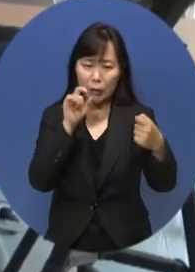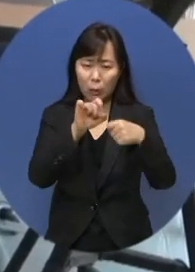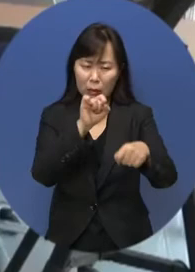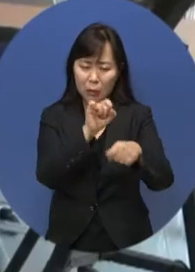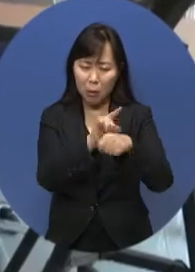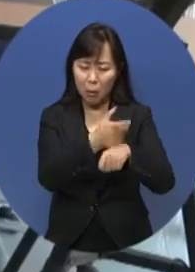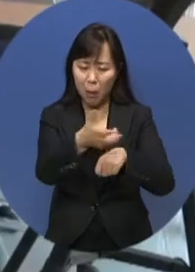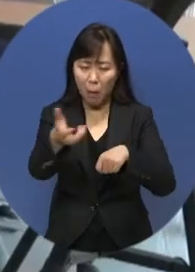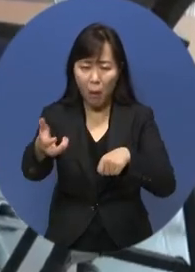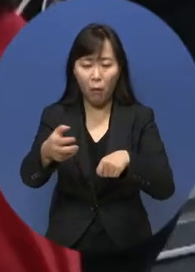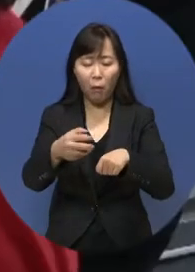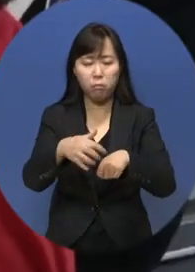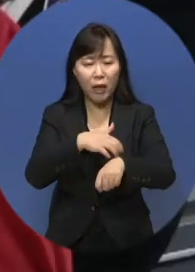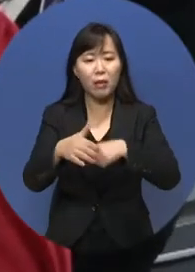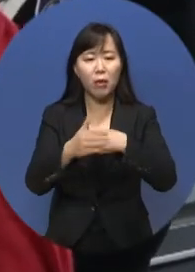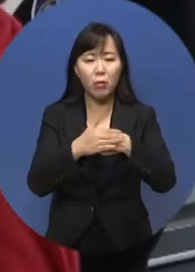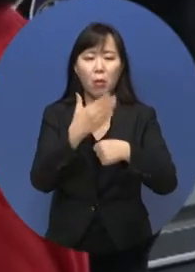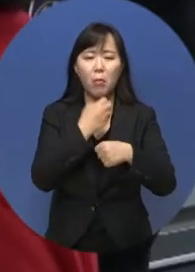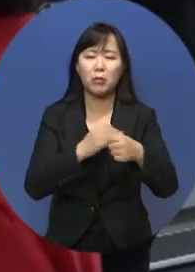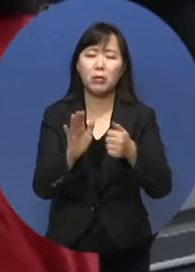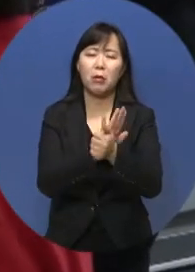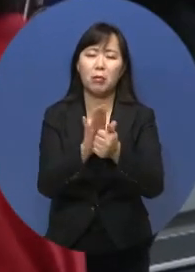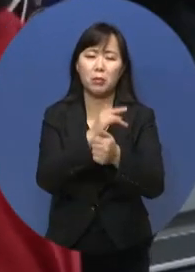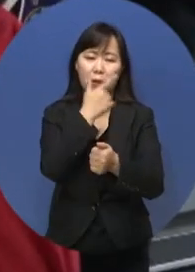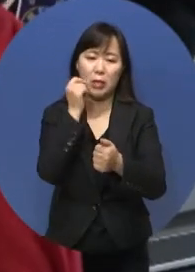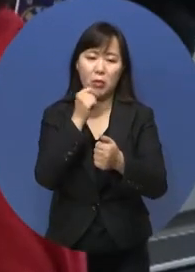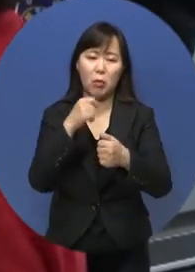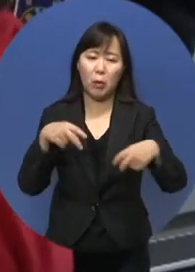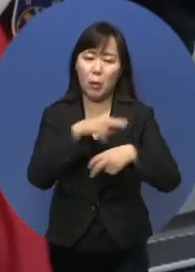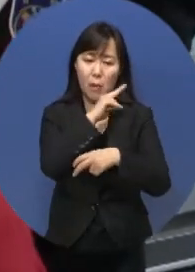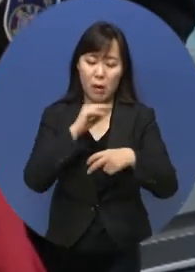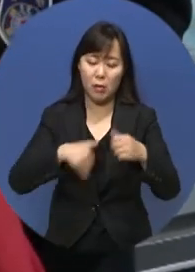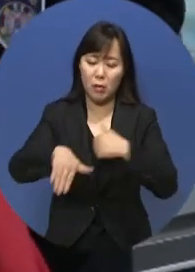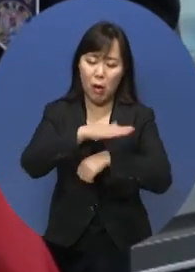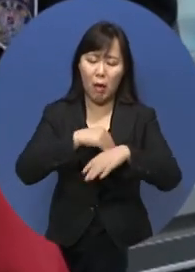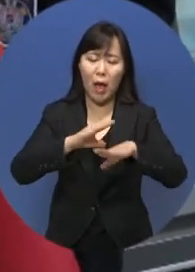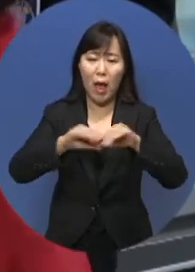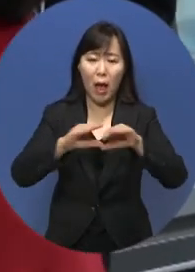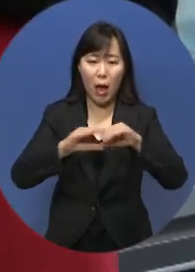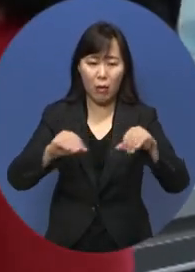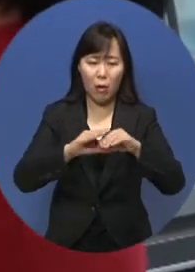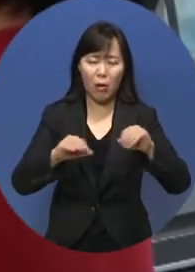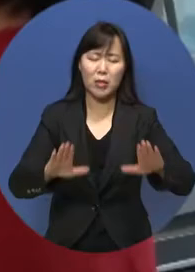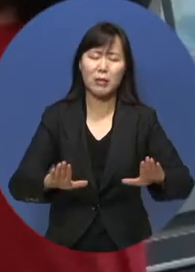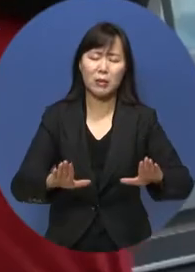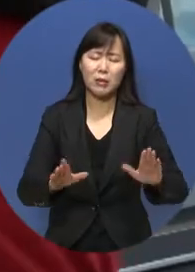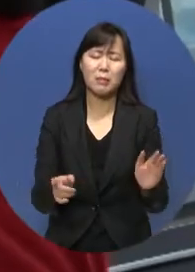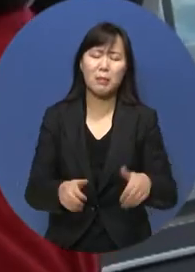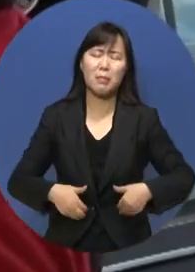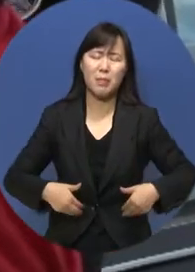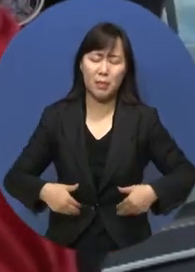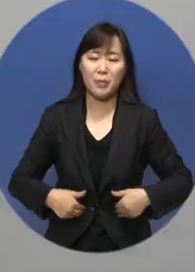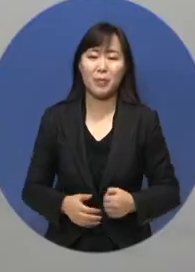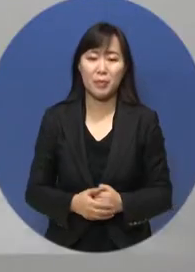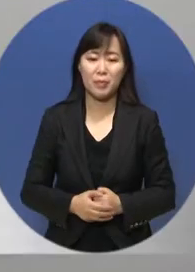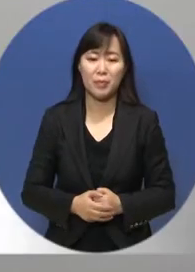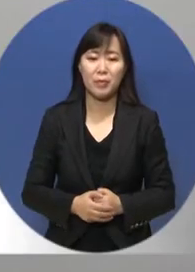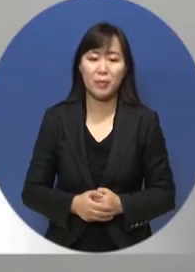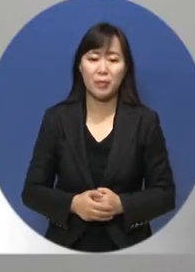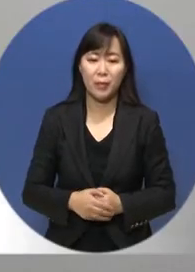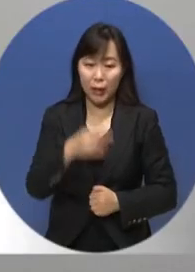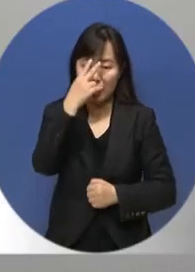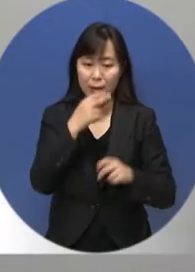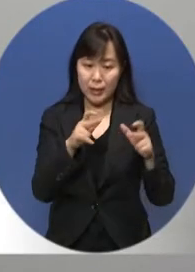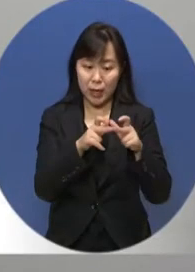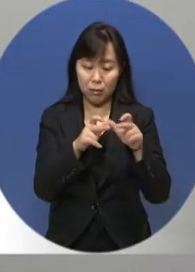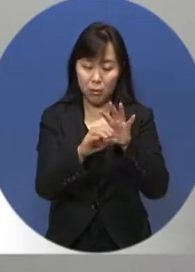떨어져 복지 서비스가 미흡해 교통 편의 등 현안 해결이 시급한 것으로 지적됐습니다.